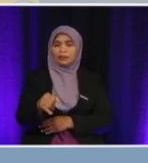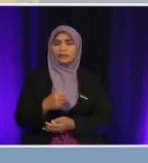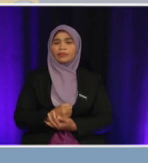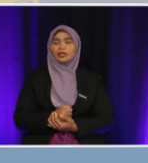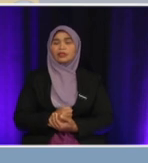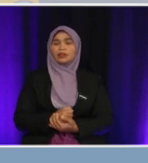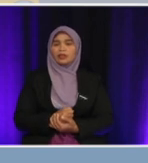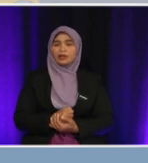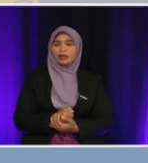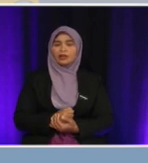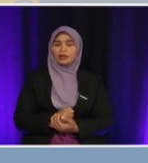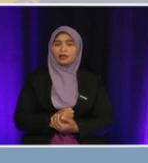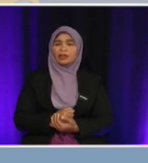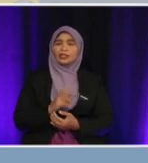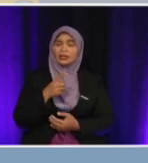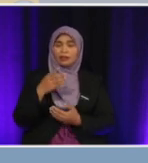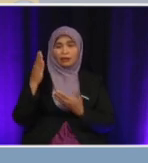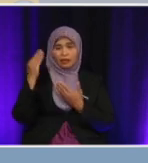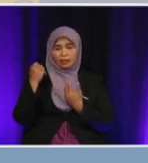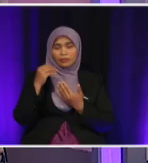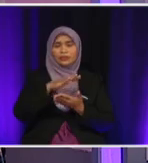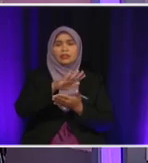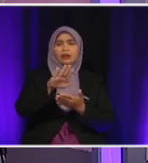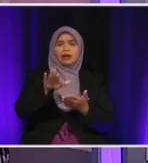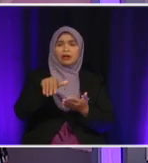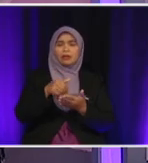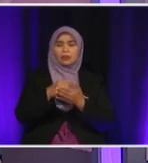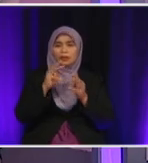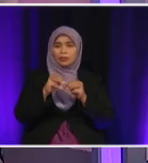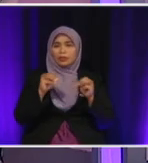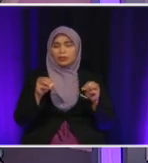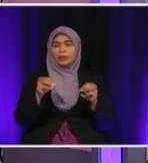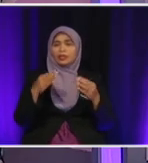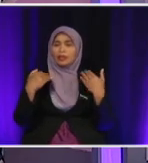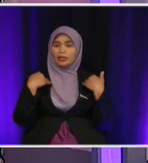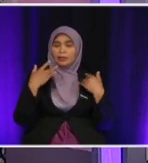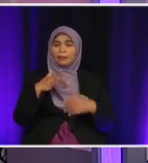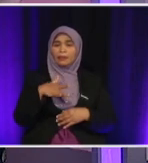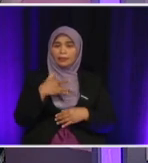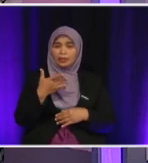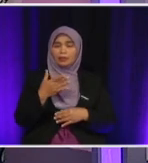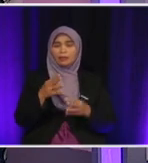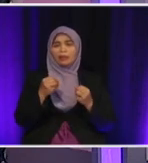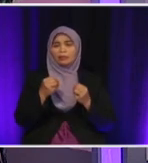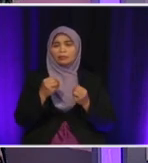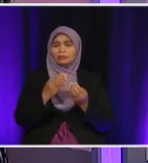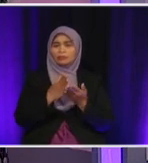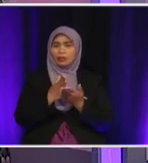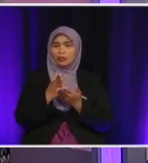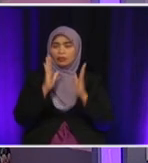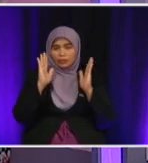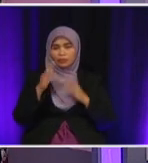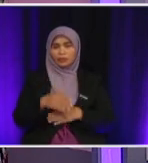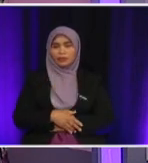Masya Allah ya kita harapkan semua murid juga mempunyai perasaan begitu baiklah murid-murid Coba kita lihat